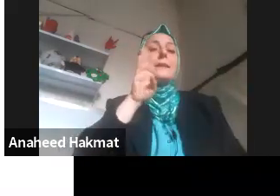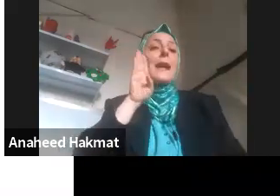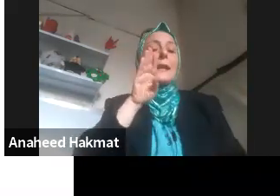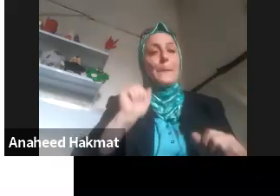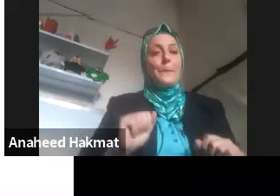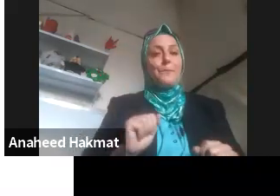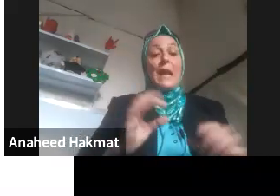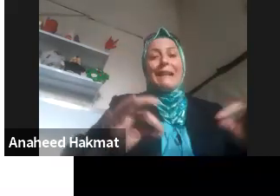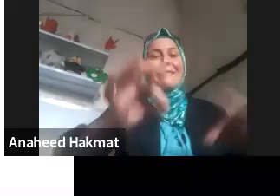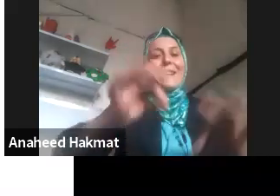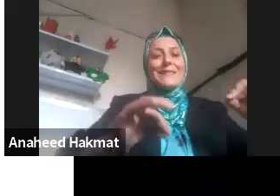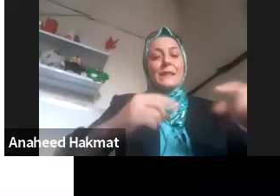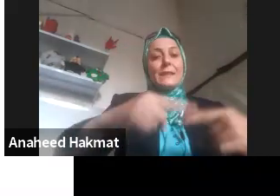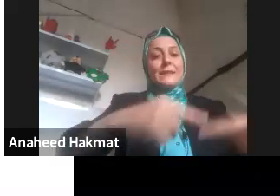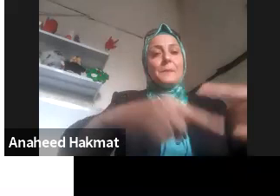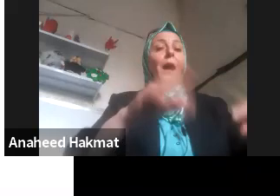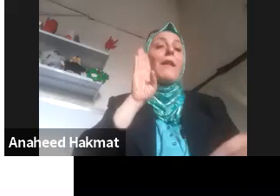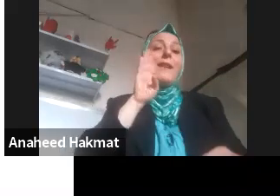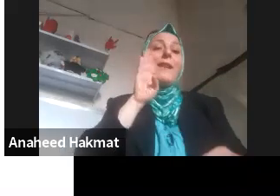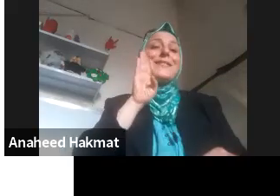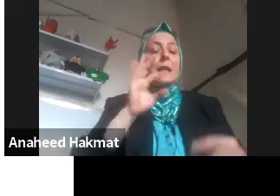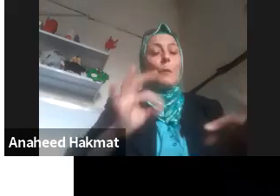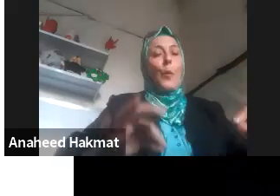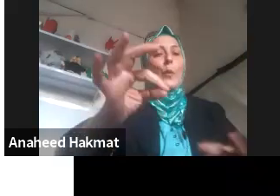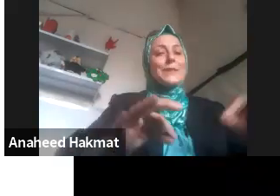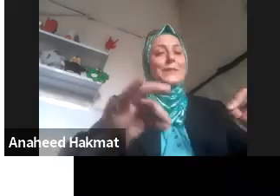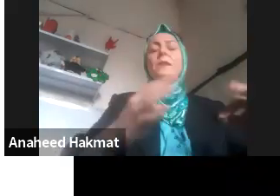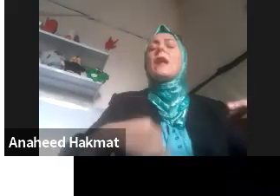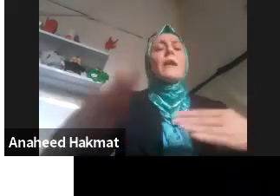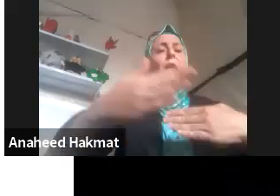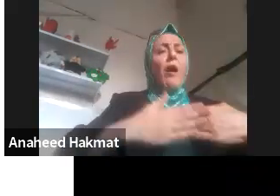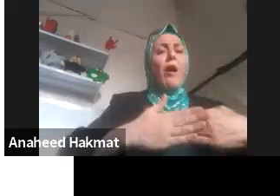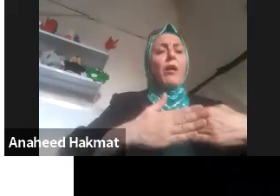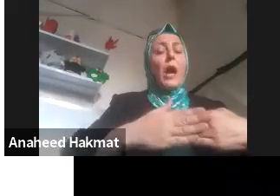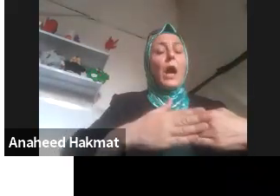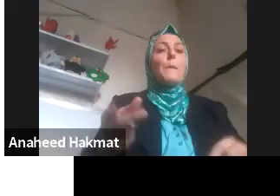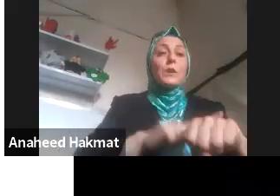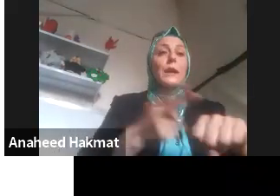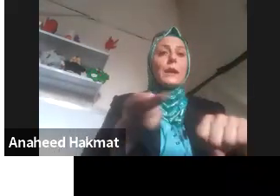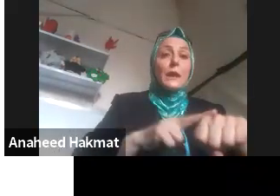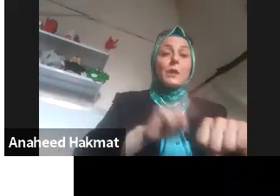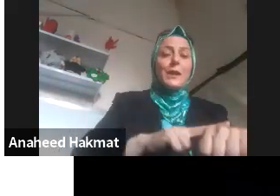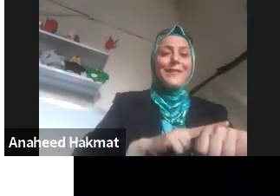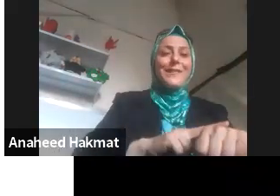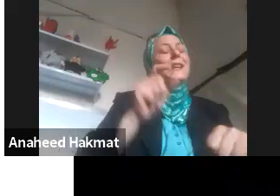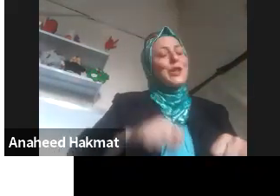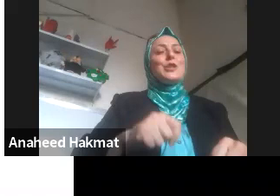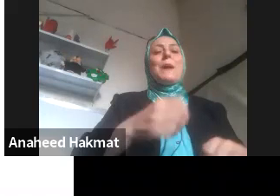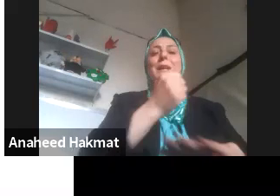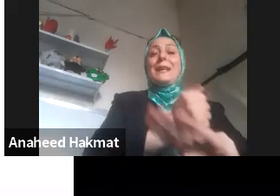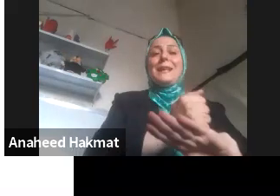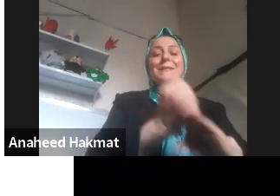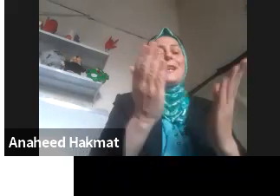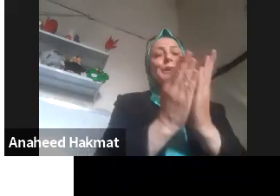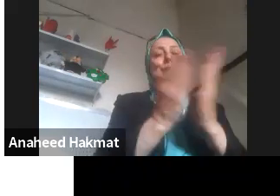التخطيط لاستمرارية التعليم والتخطيط لأي إغلاق متكرر لازم يبني على الدروس المستفادة والممارسات